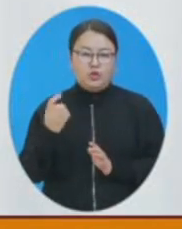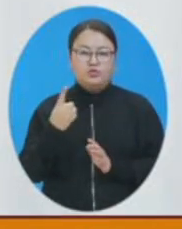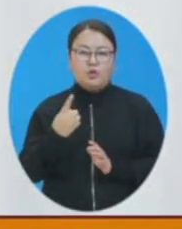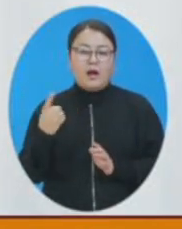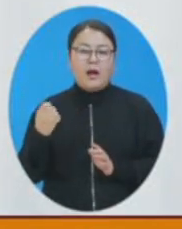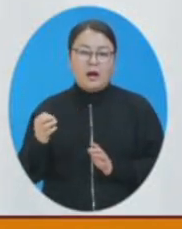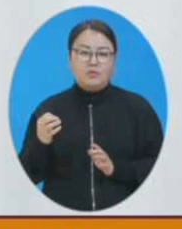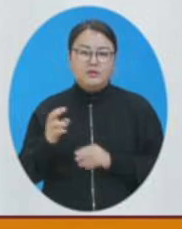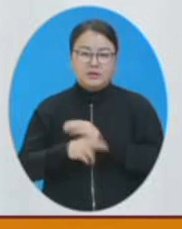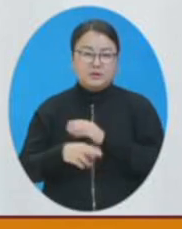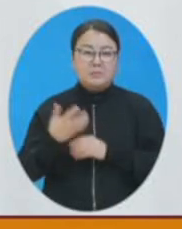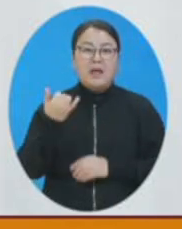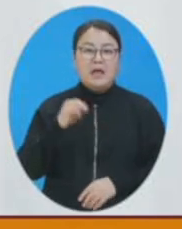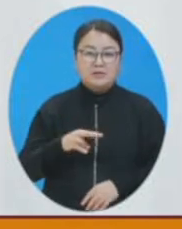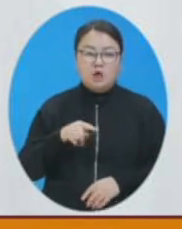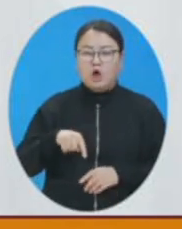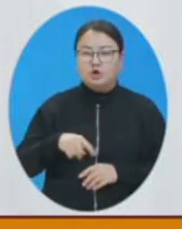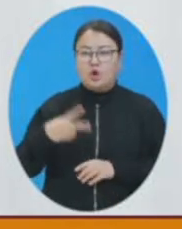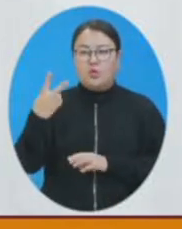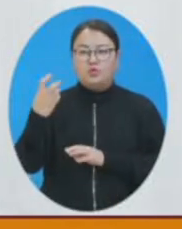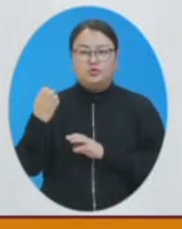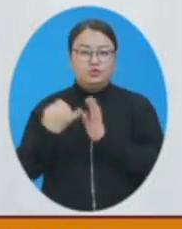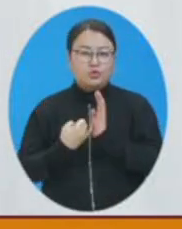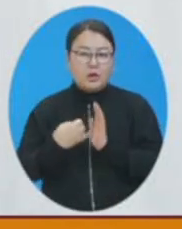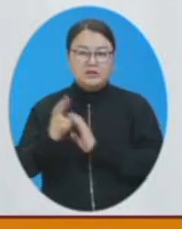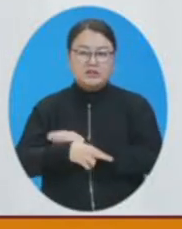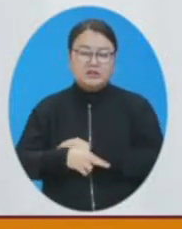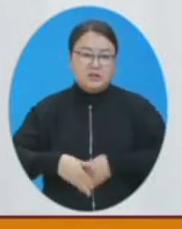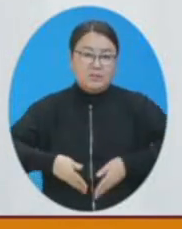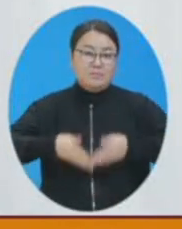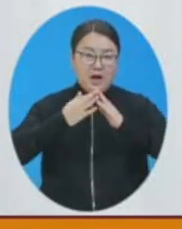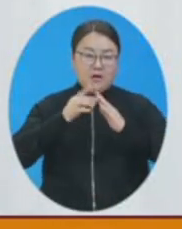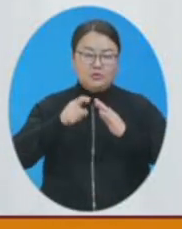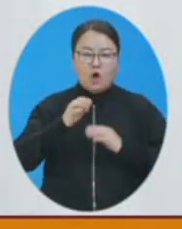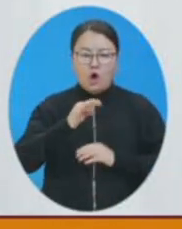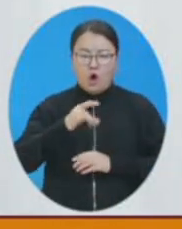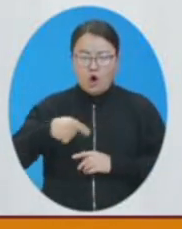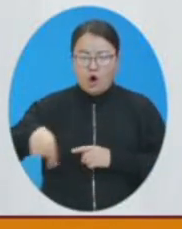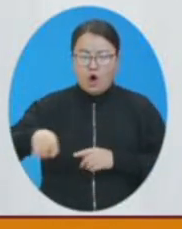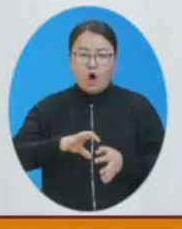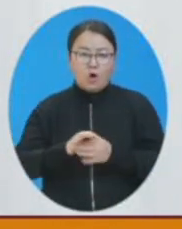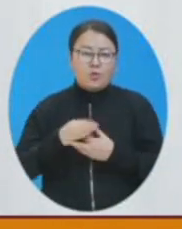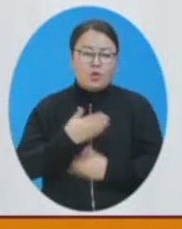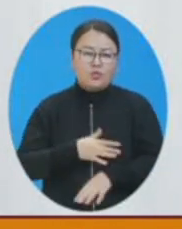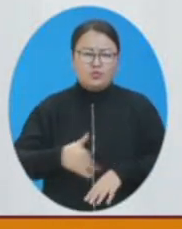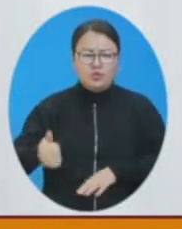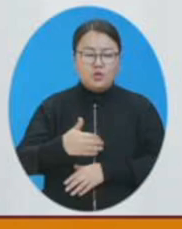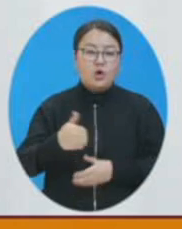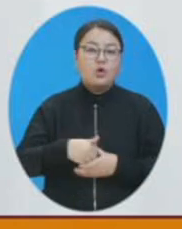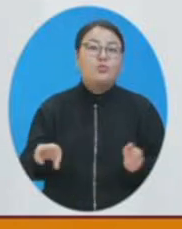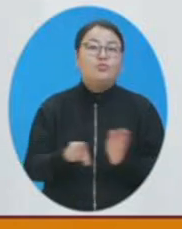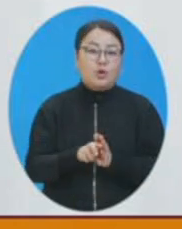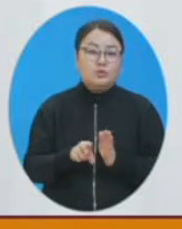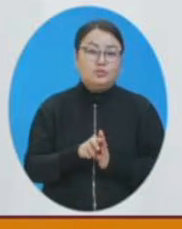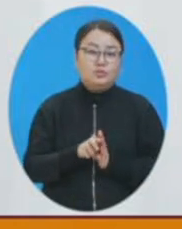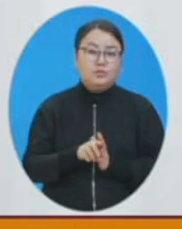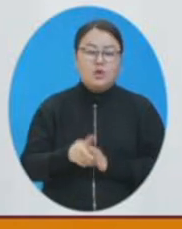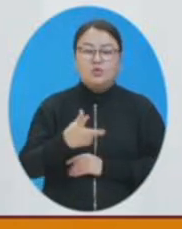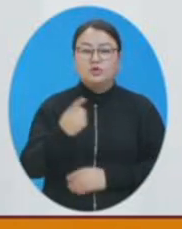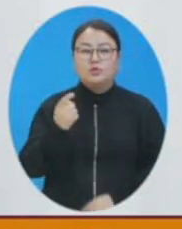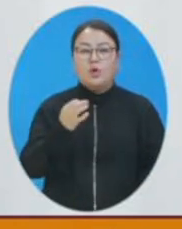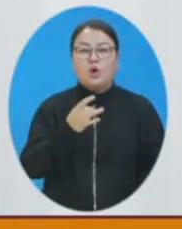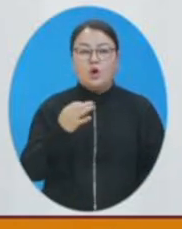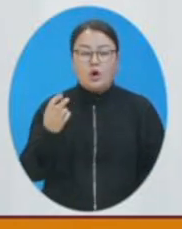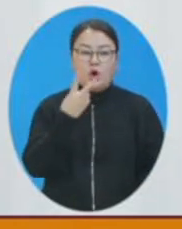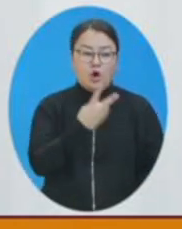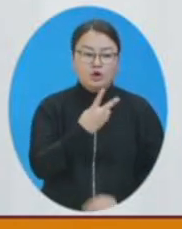гэсэн мэл өнөөдөр нь 306-р цэцэрлэг ашиглалтанд орсноор яг энэ хорооныхоо хүүхдүүд бүрэн хамрагдах боломжтой болж байгаа. Ингээд 31-р ороо маань